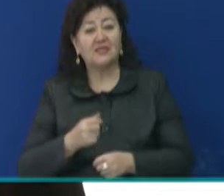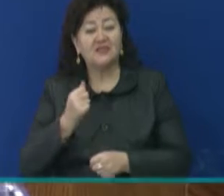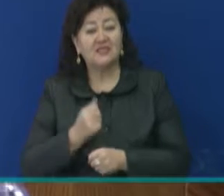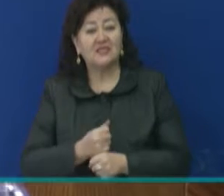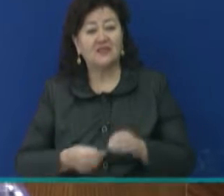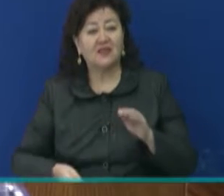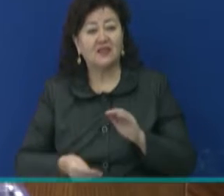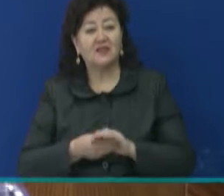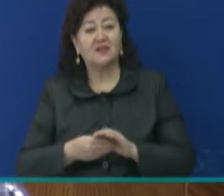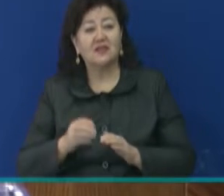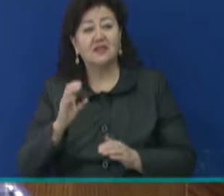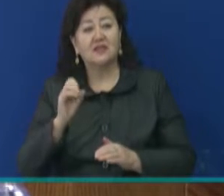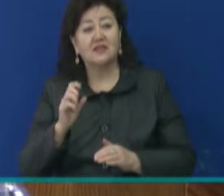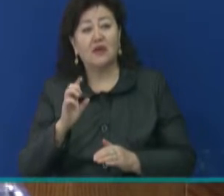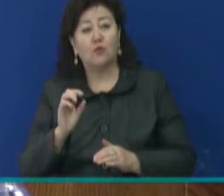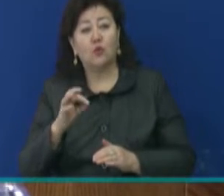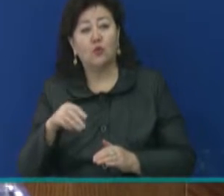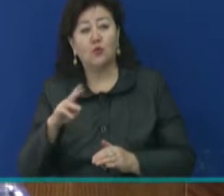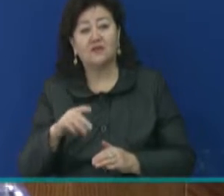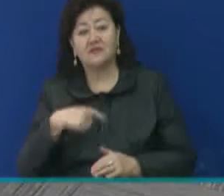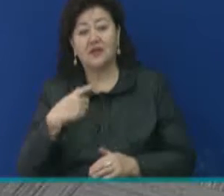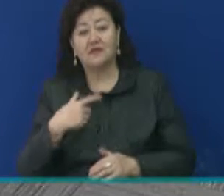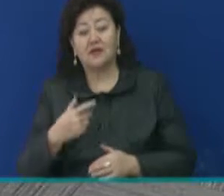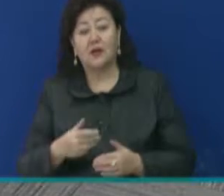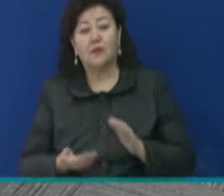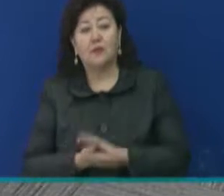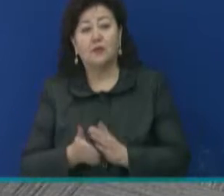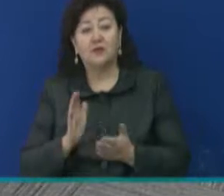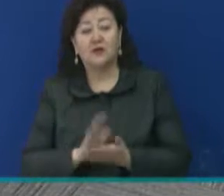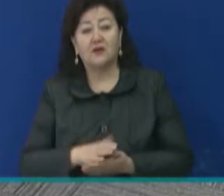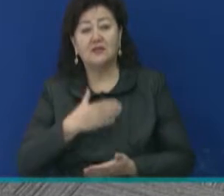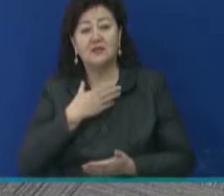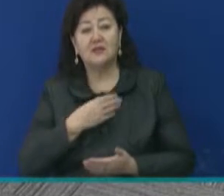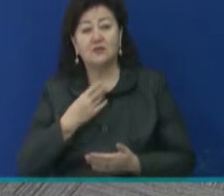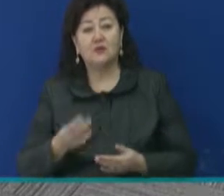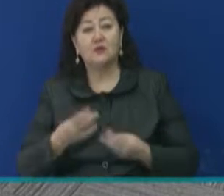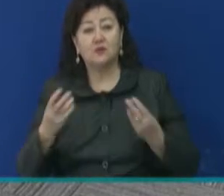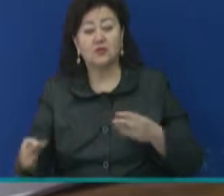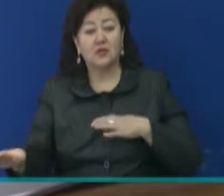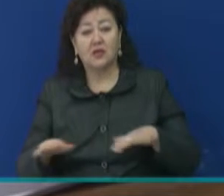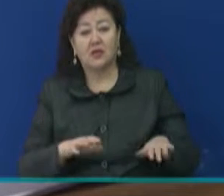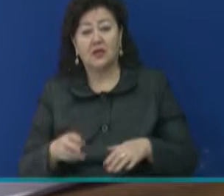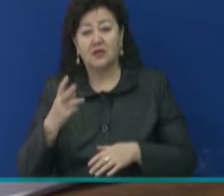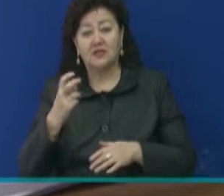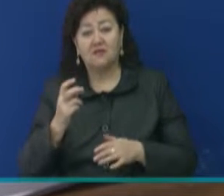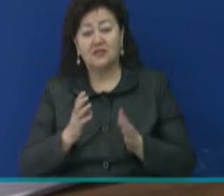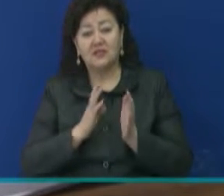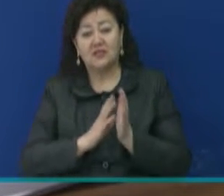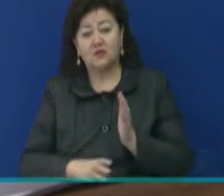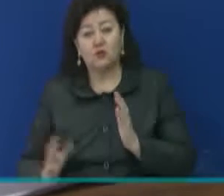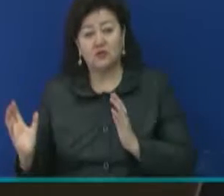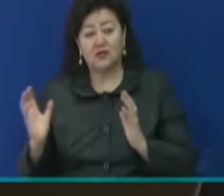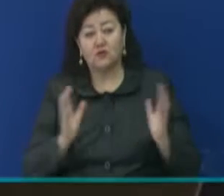коррупции адиль-хан соборов отметил что по условиям договора город Семей должны обслуживать всего 290